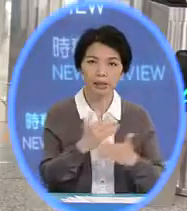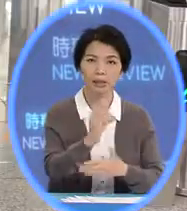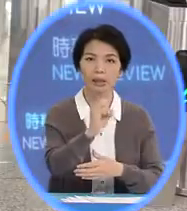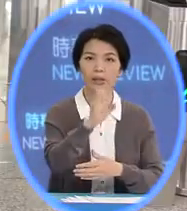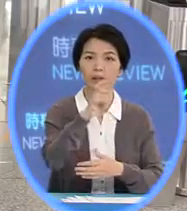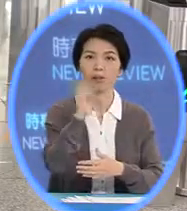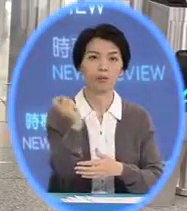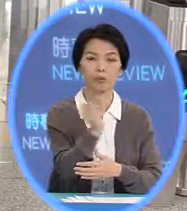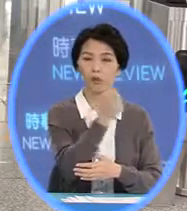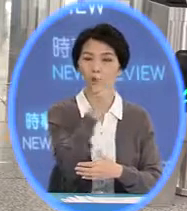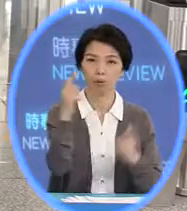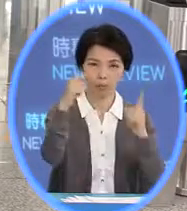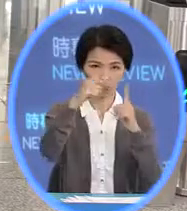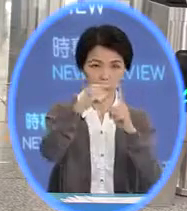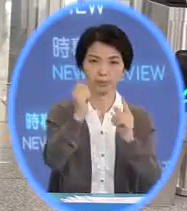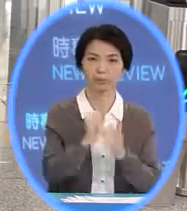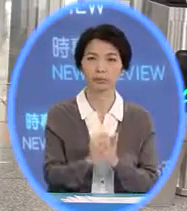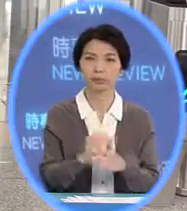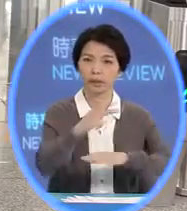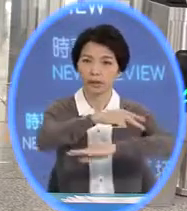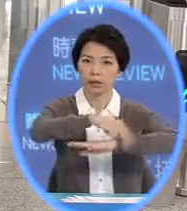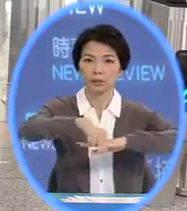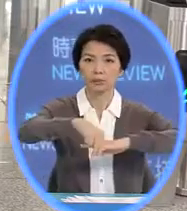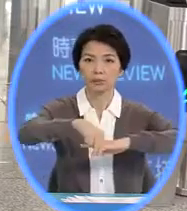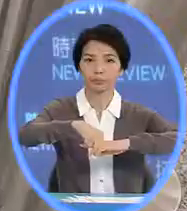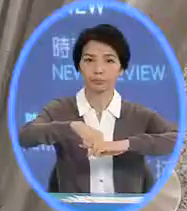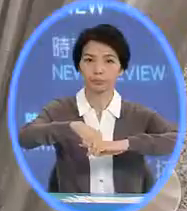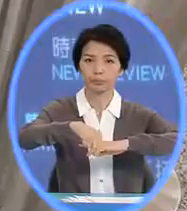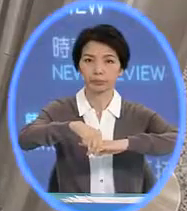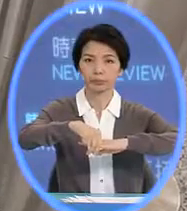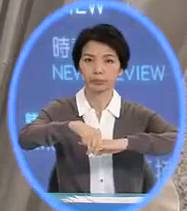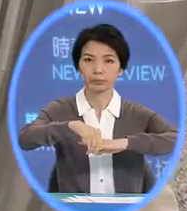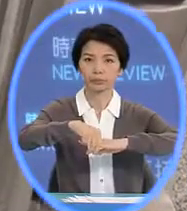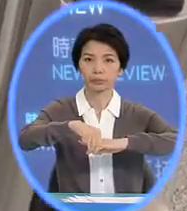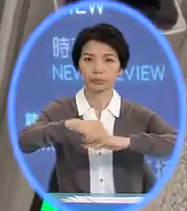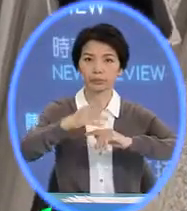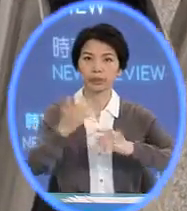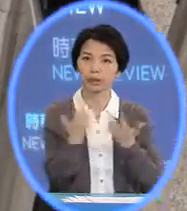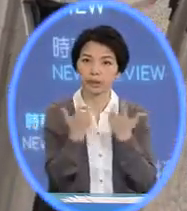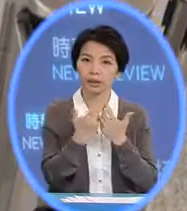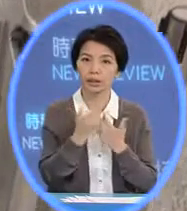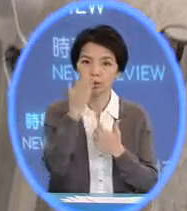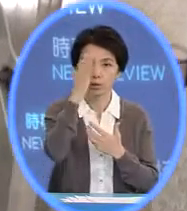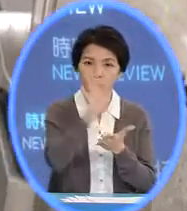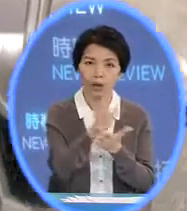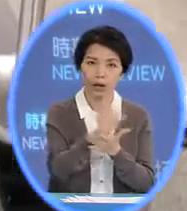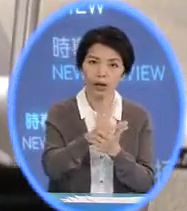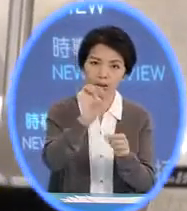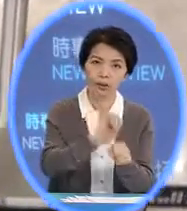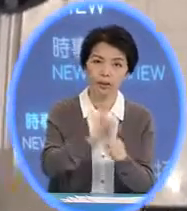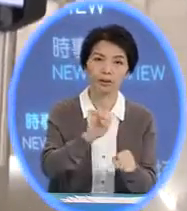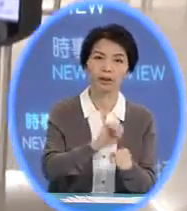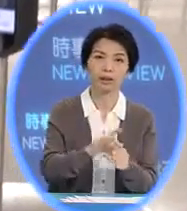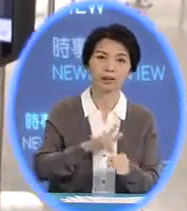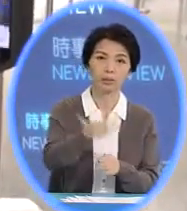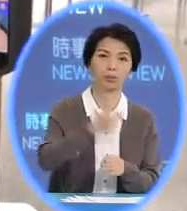我哋呢個係我嘅目標啦。設計上邊咧，我哋係已經係預計咗未來幾年的增長人流客